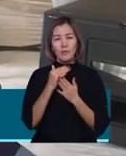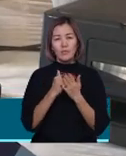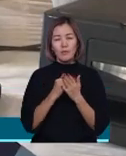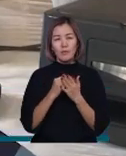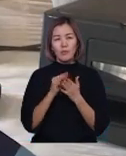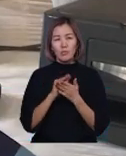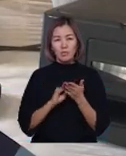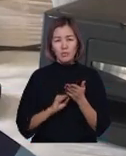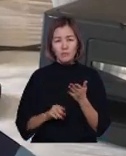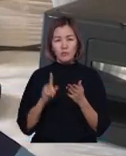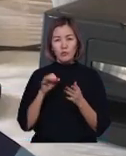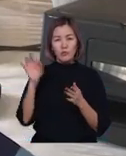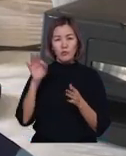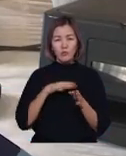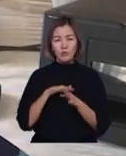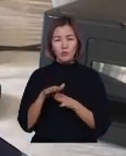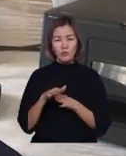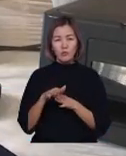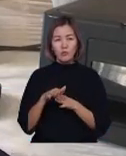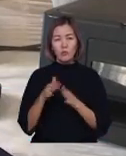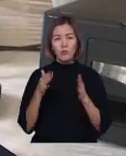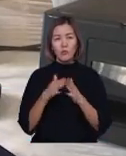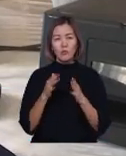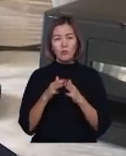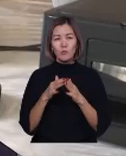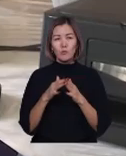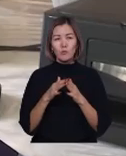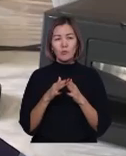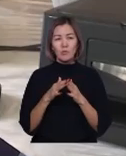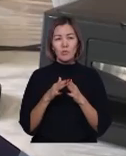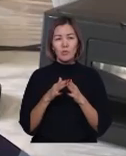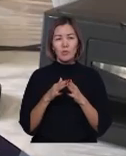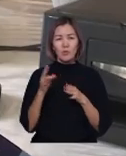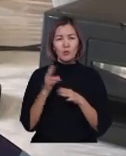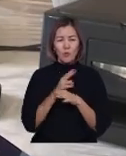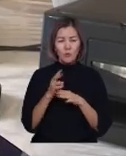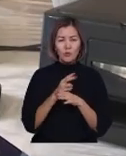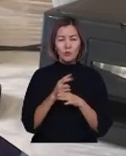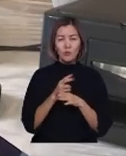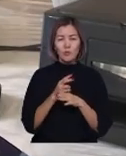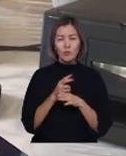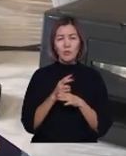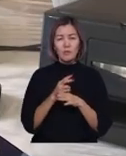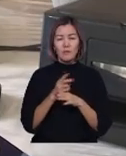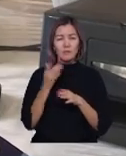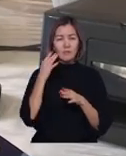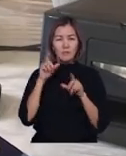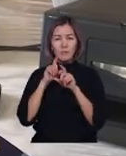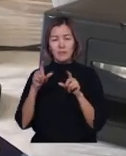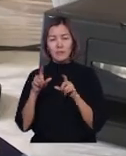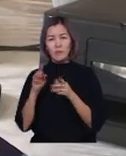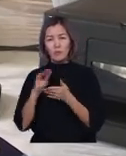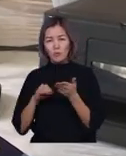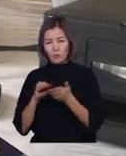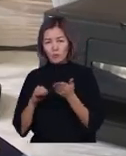қой. Сондай жағдайларда жаңалы үйімізге келмей, сол мектептің ғимаратында отырып, күнделігімізді толтырған